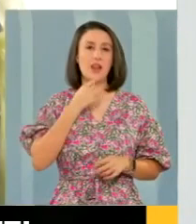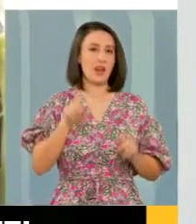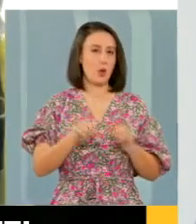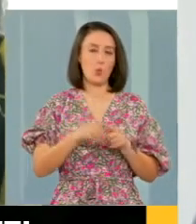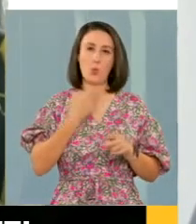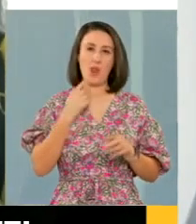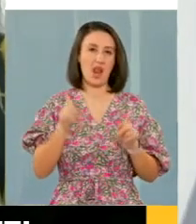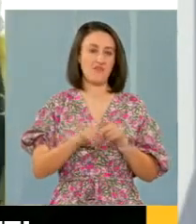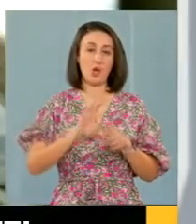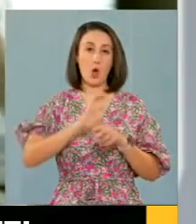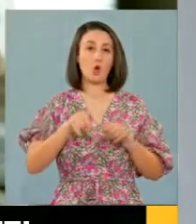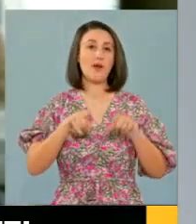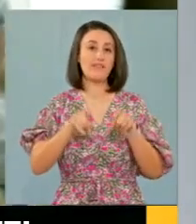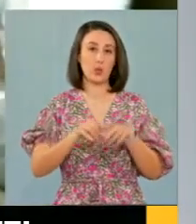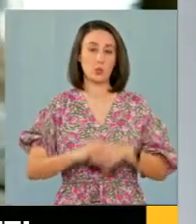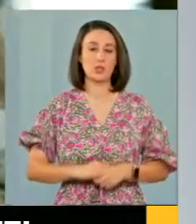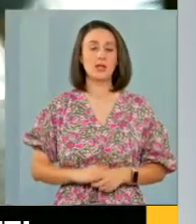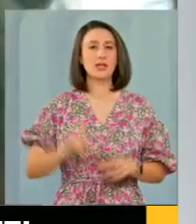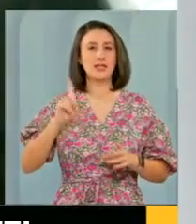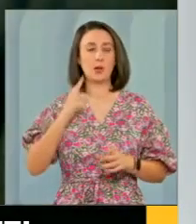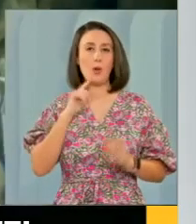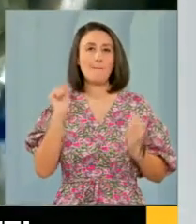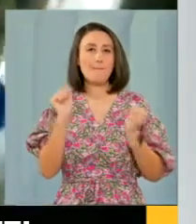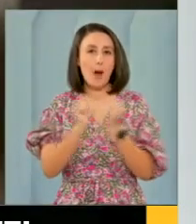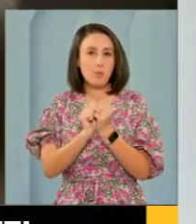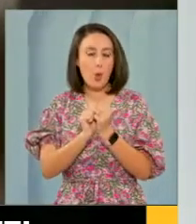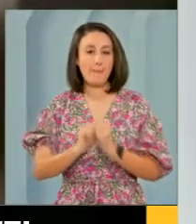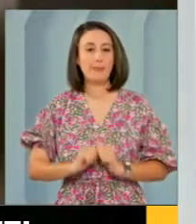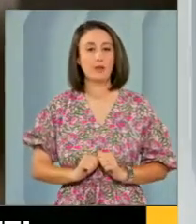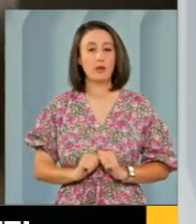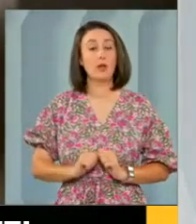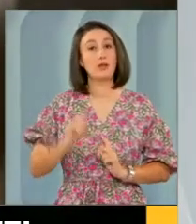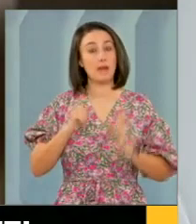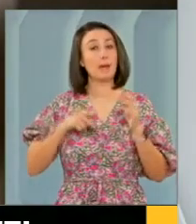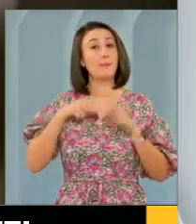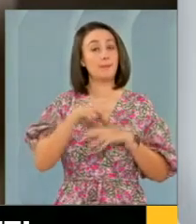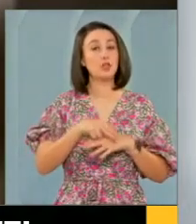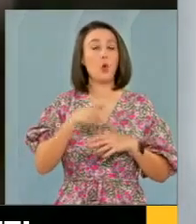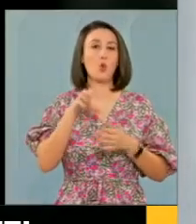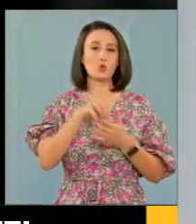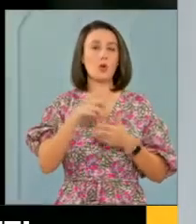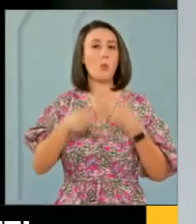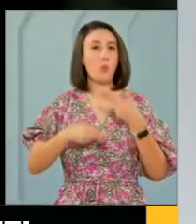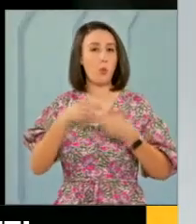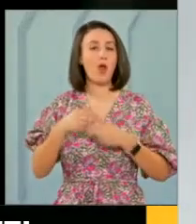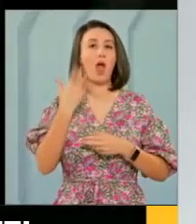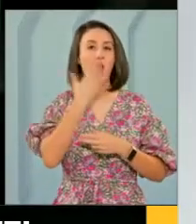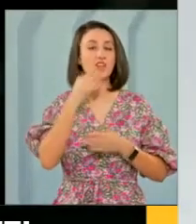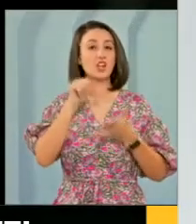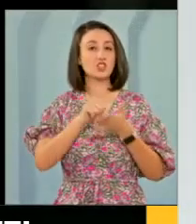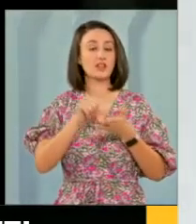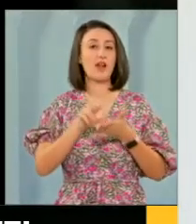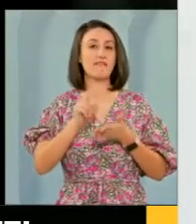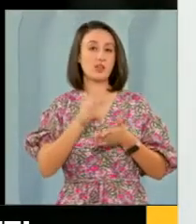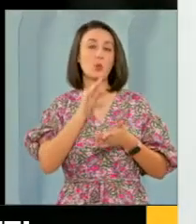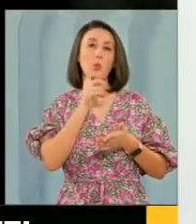într-adevăr un contact mai strâns pentru a se realiza această transmitere și evident că dacă mergi într-o zonă endemică, cum ar fi Africa Centrală sau de vest,